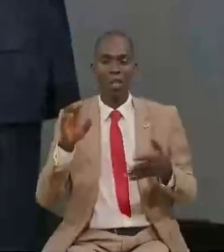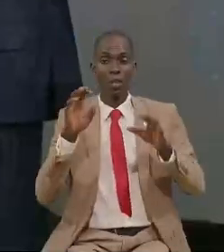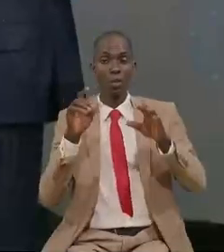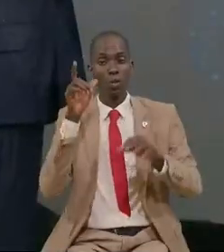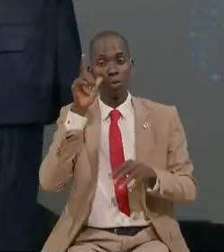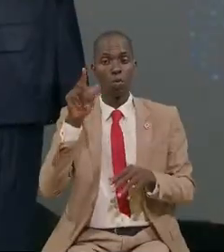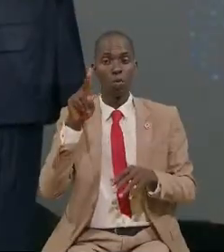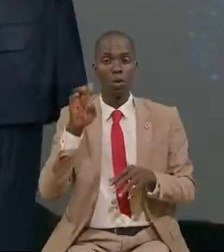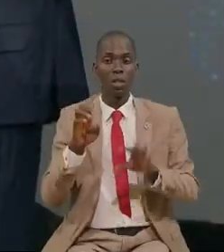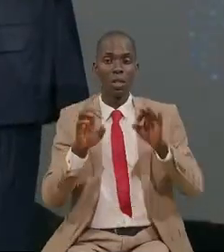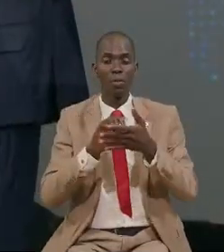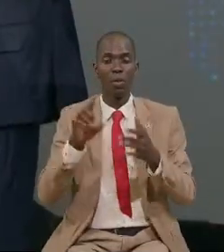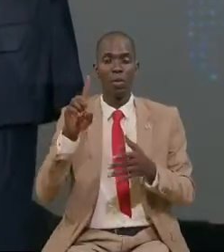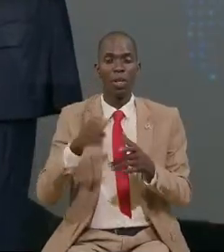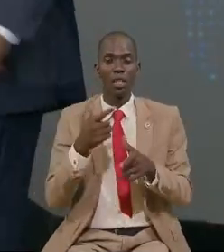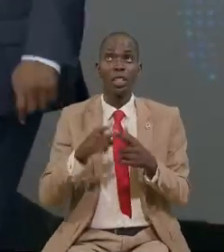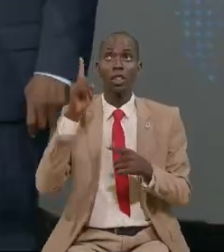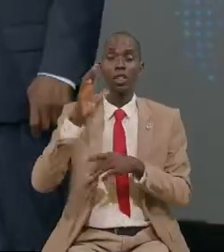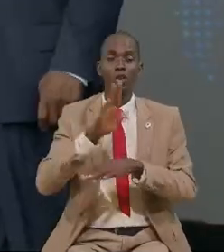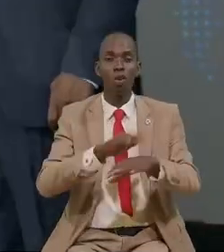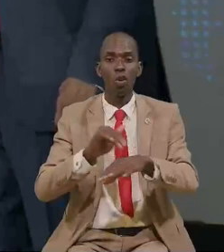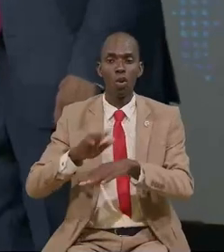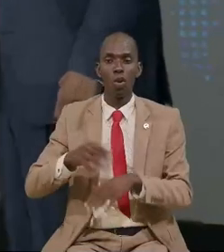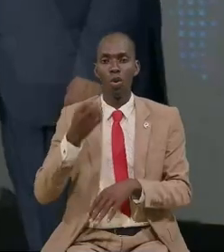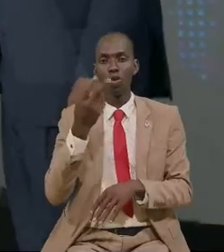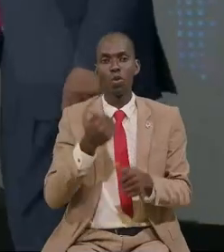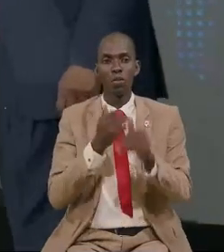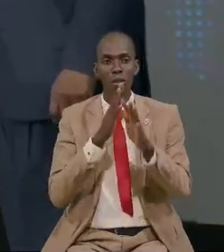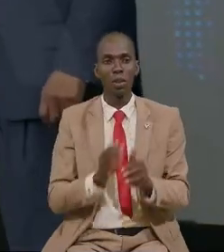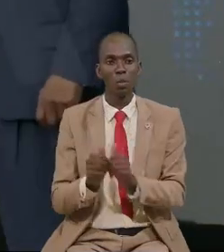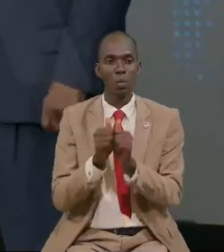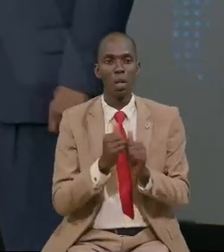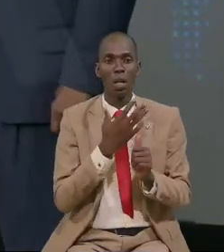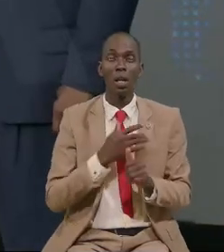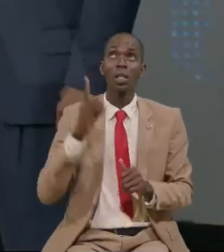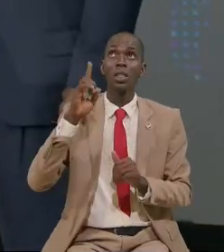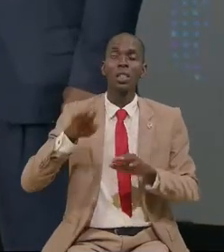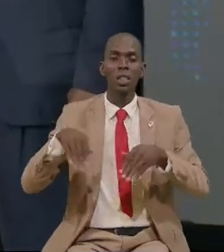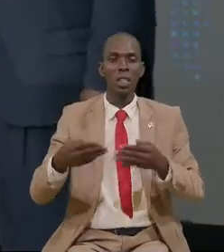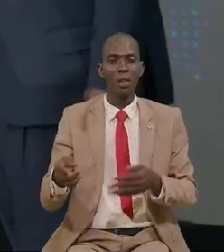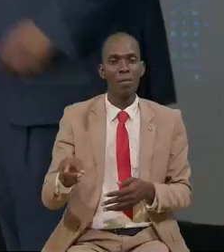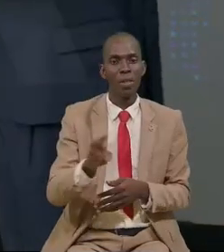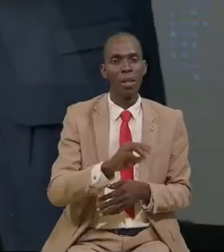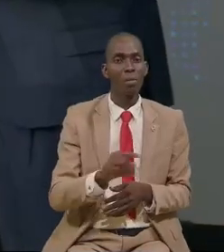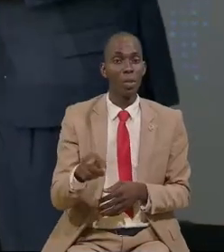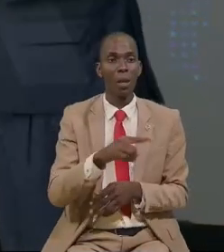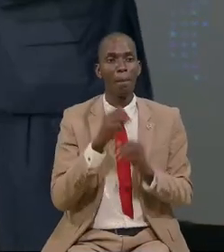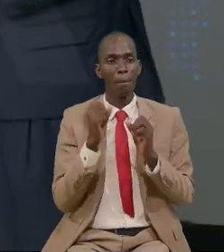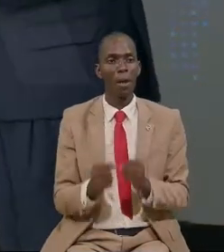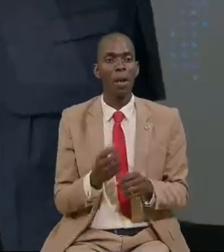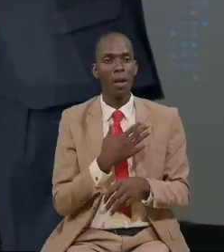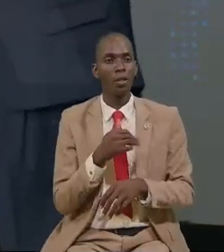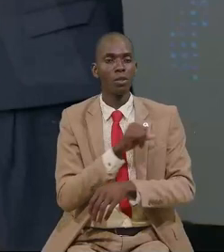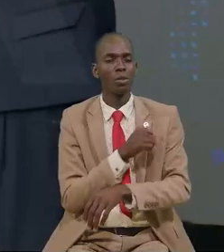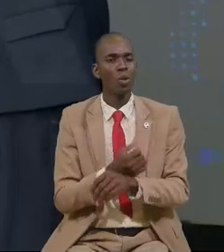Luc 9:1. Il appela ses 12 disciples et il leur donna force et pouvoir. Quel type